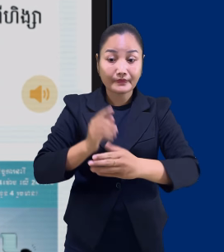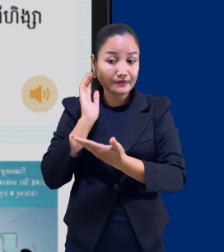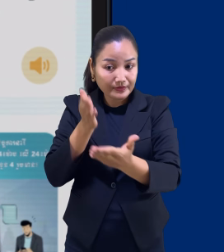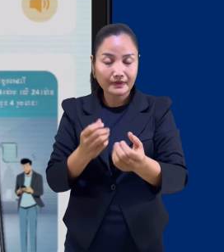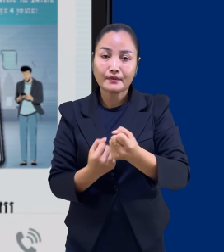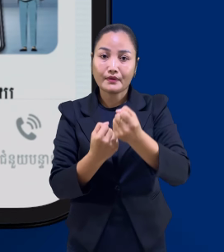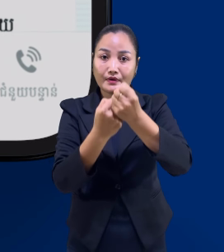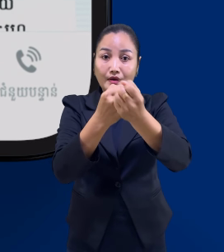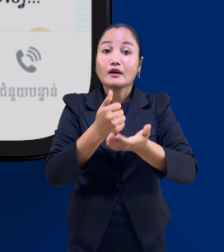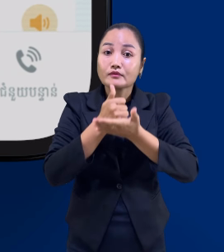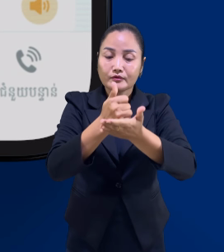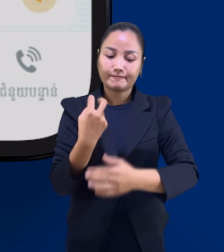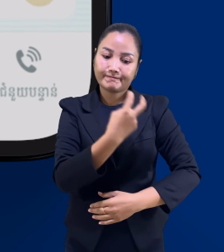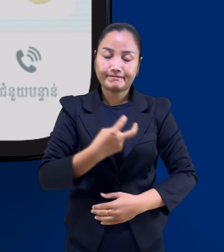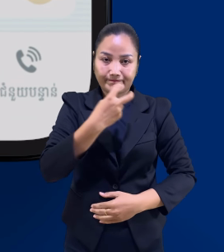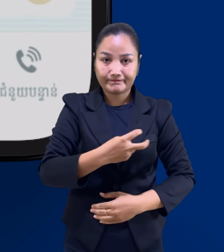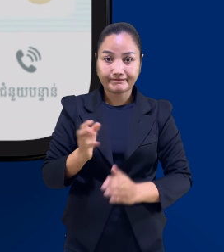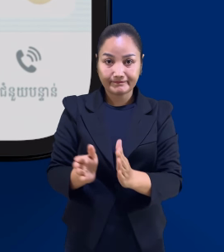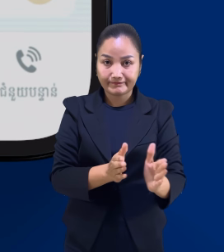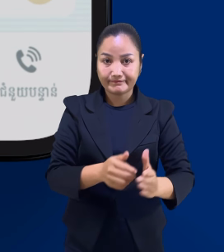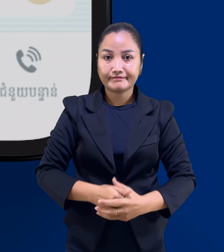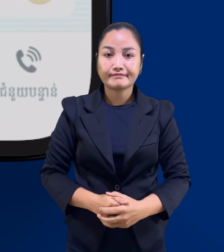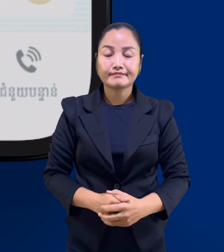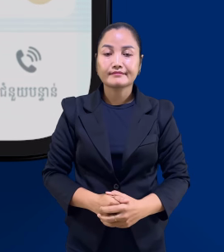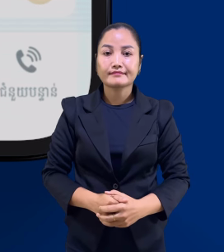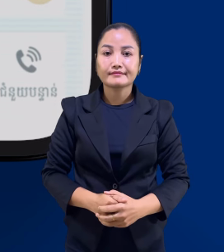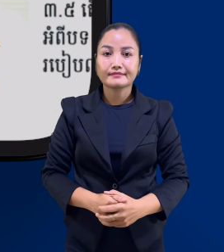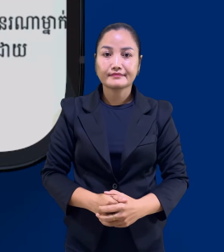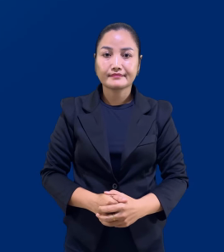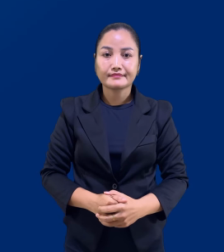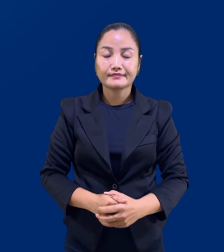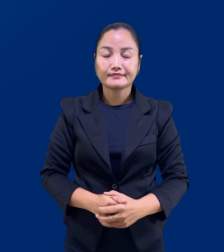ជំនួយផ្លូវច្បាប់សេវាគាំទ្រគន្លឹះសម្រាប់ការថែទាំ